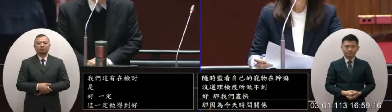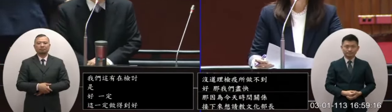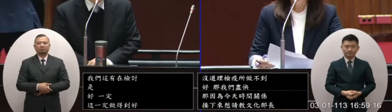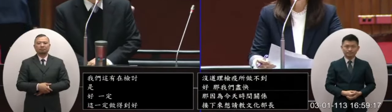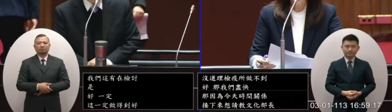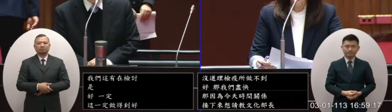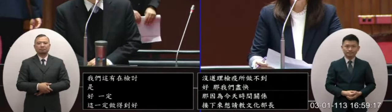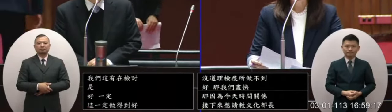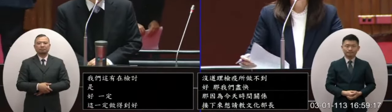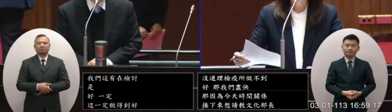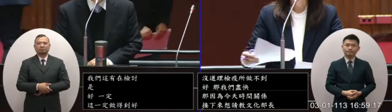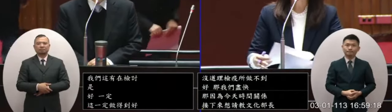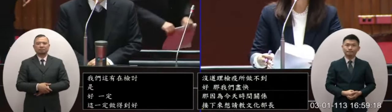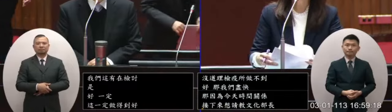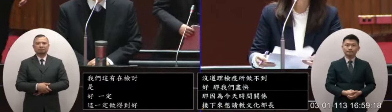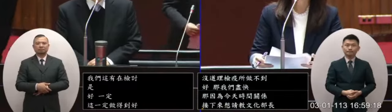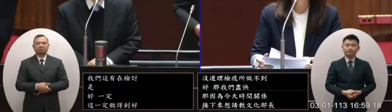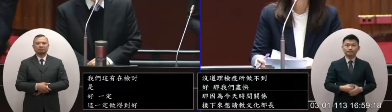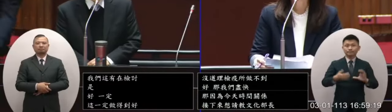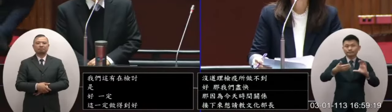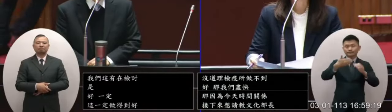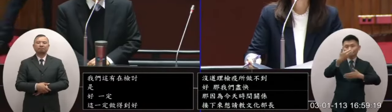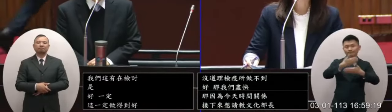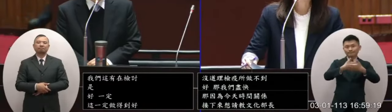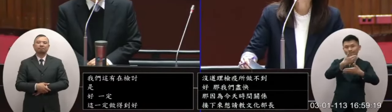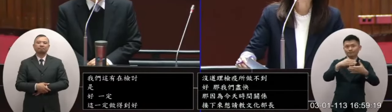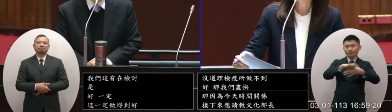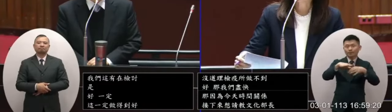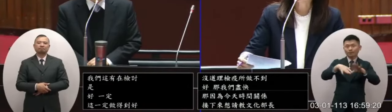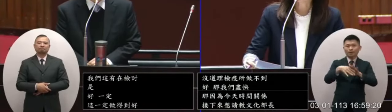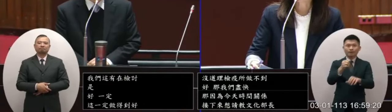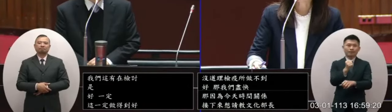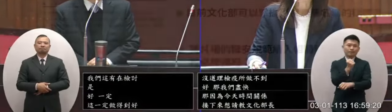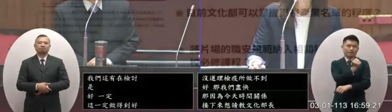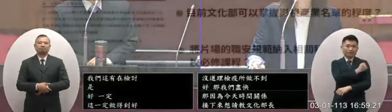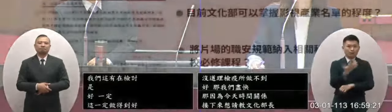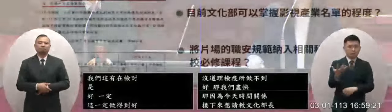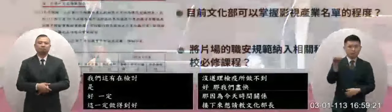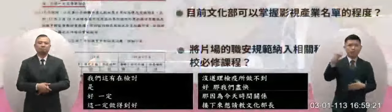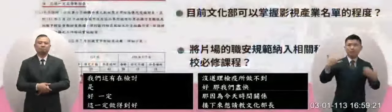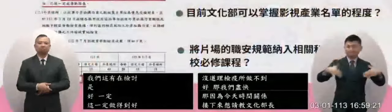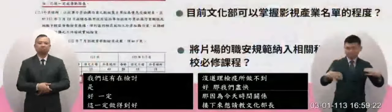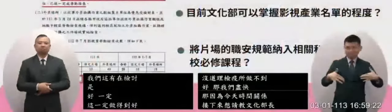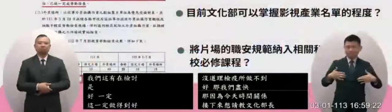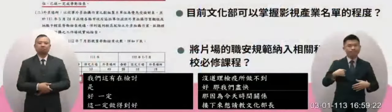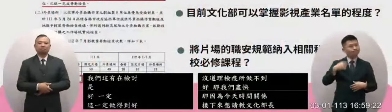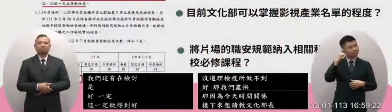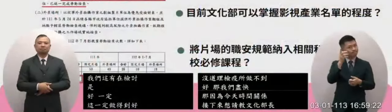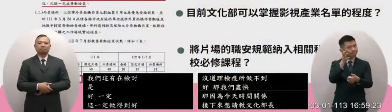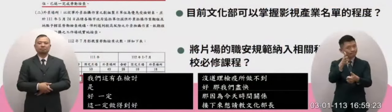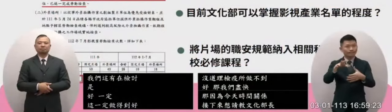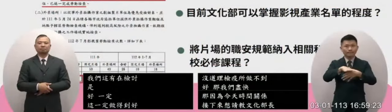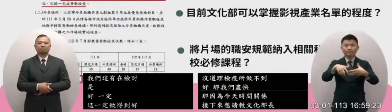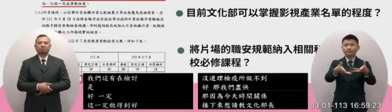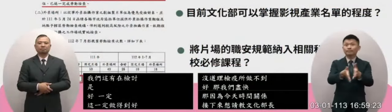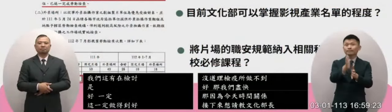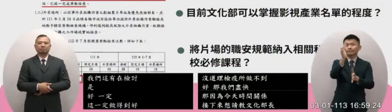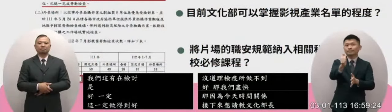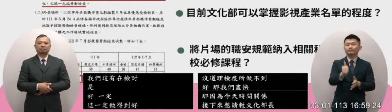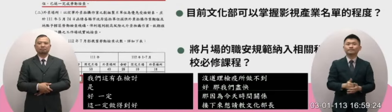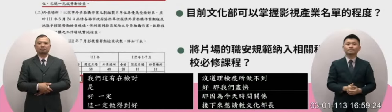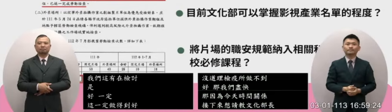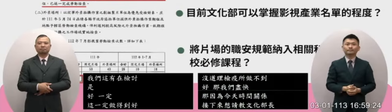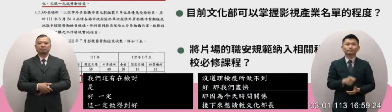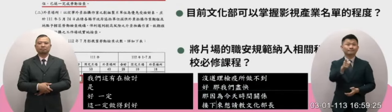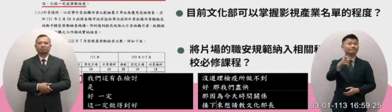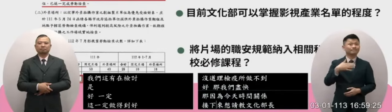那么就这个影视文化的劳权的一些问题哦，其实在这里我想要请教一下我们的文化部部长哦，就